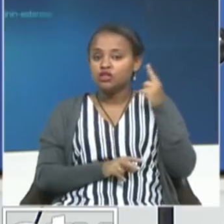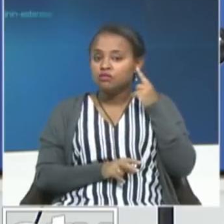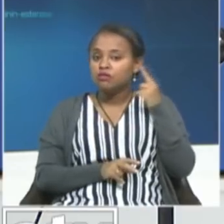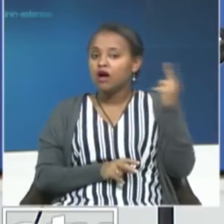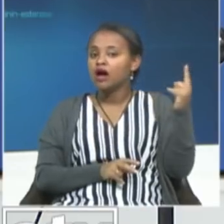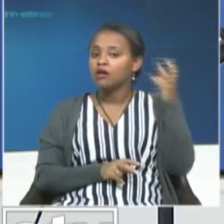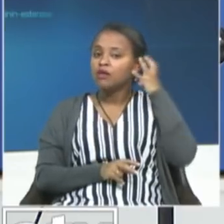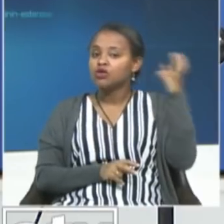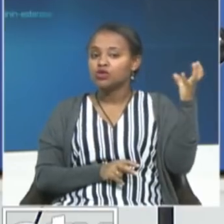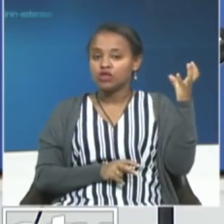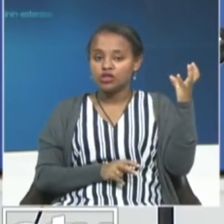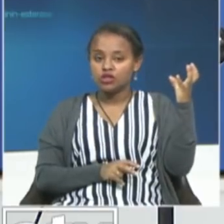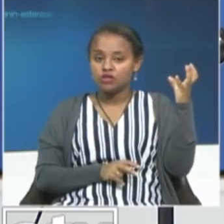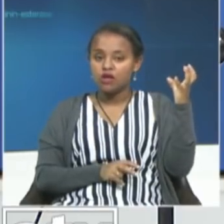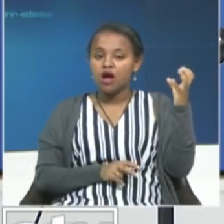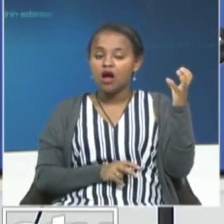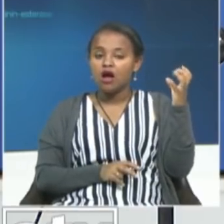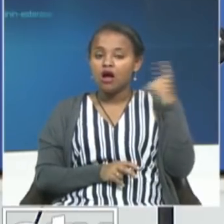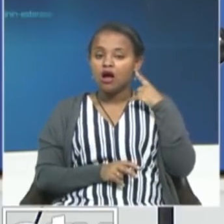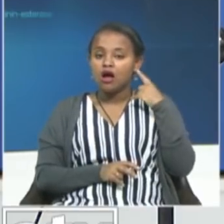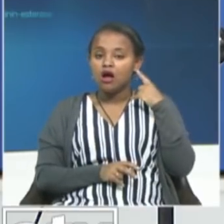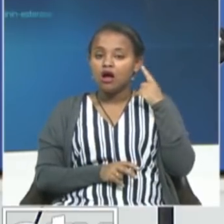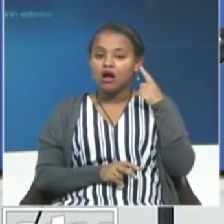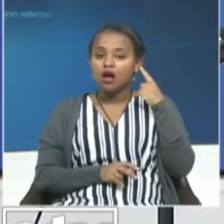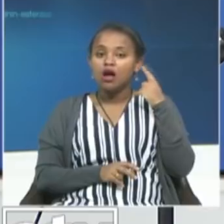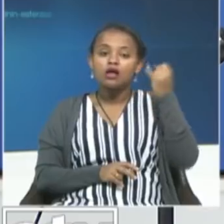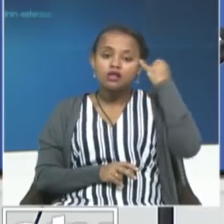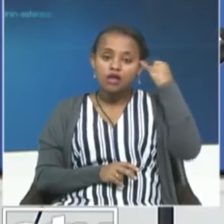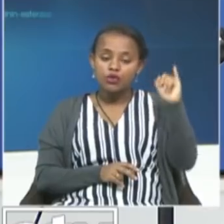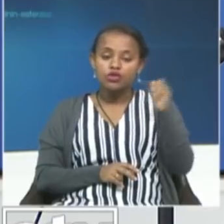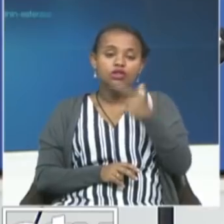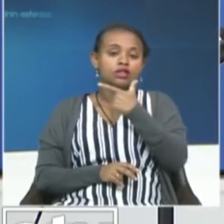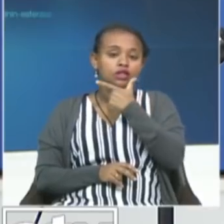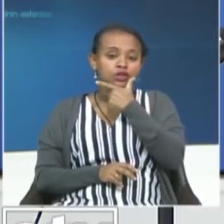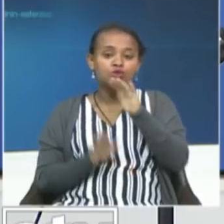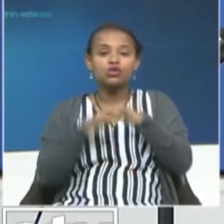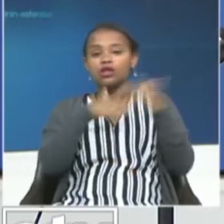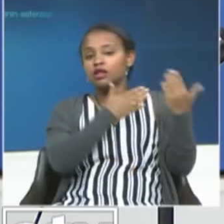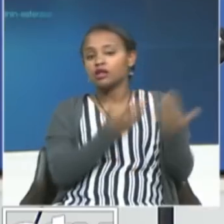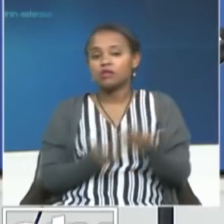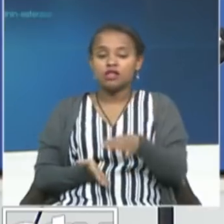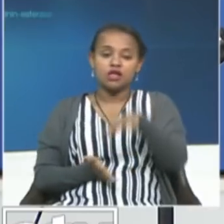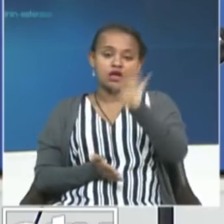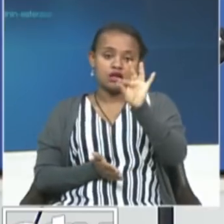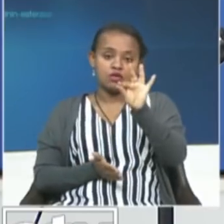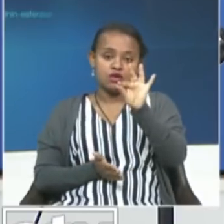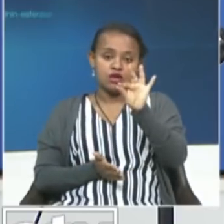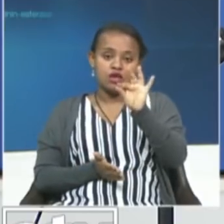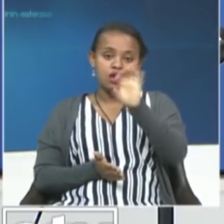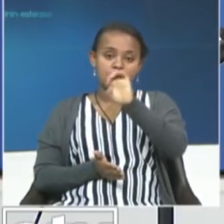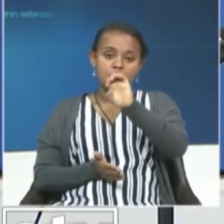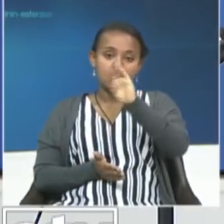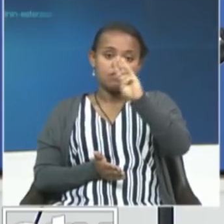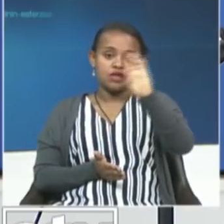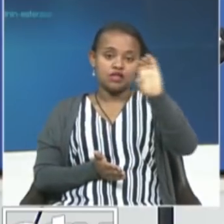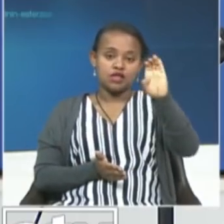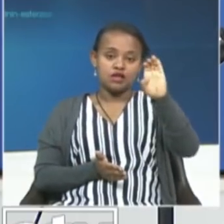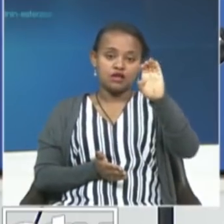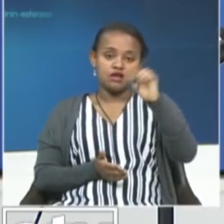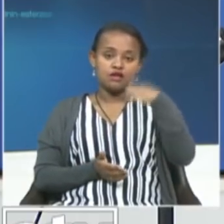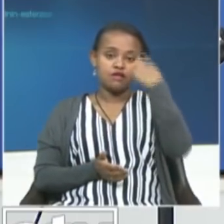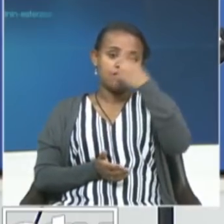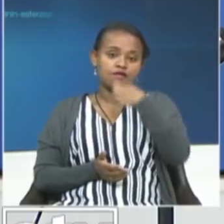የአድማጮቻችንን ሐሳቦችና ጥያቄዎች ትዝብቶች እያስተናገድን የምንገኘው። በኢቢሲ